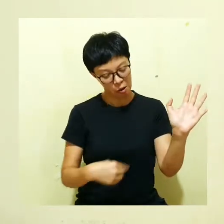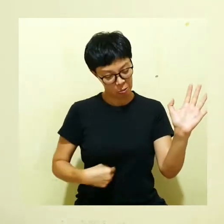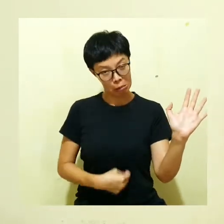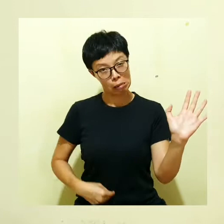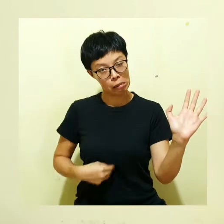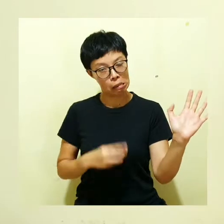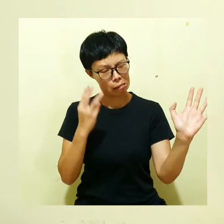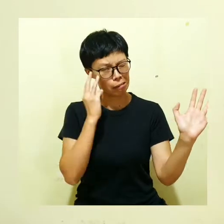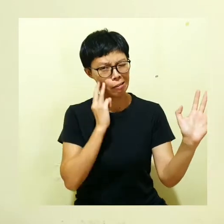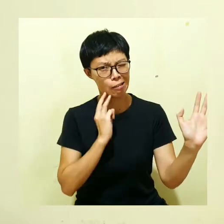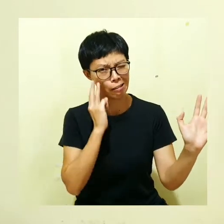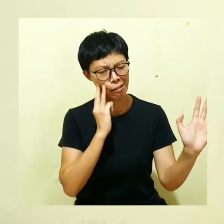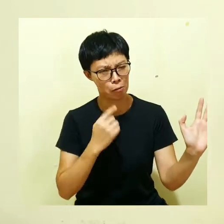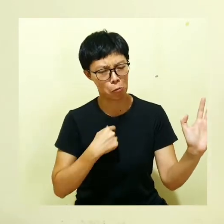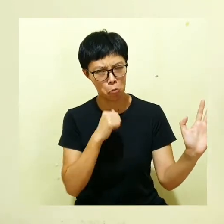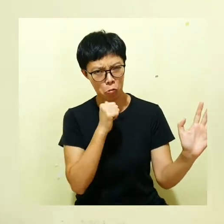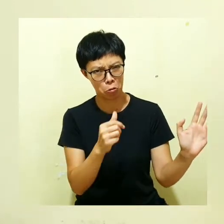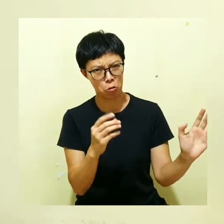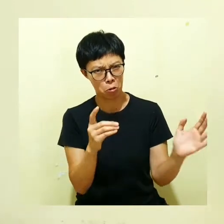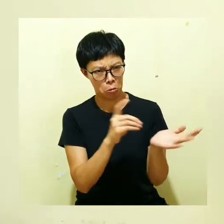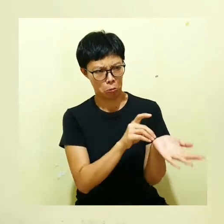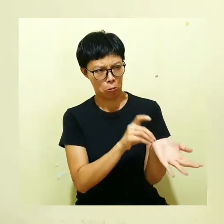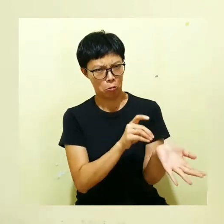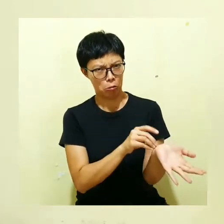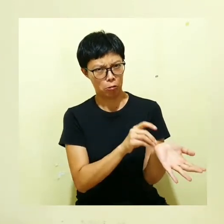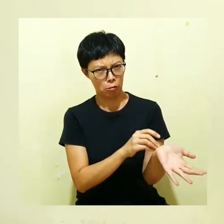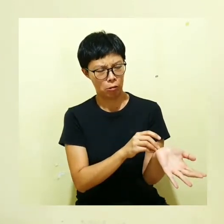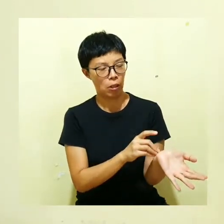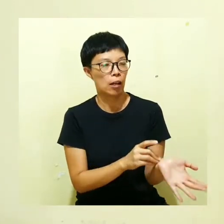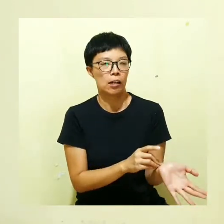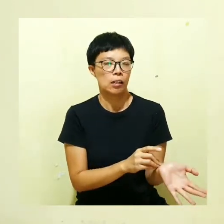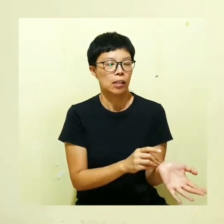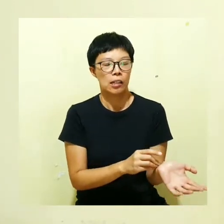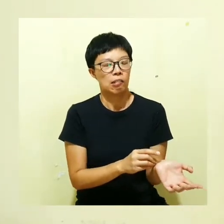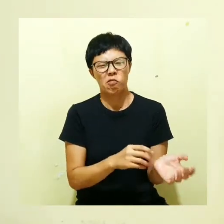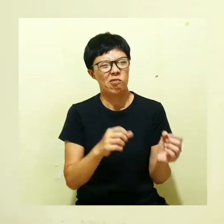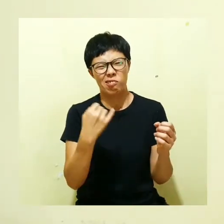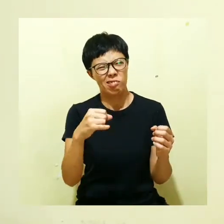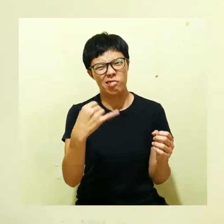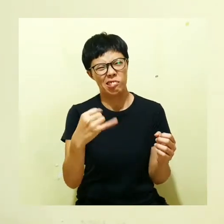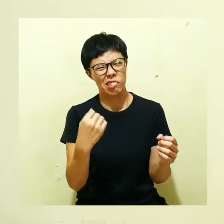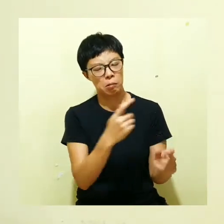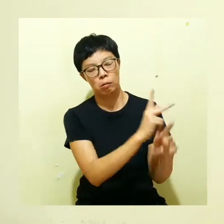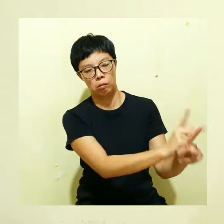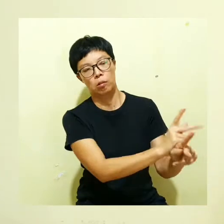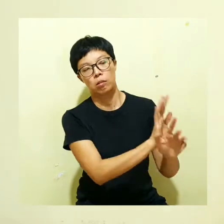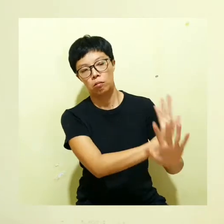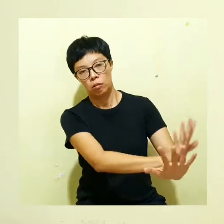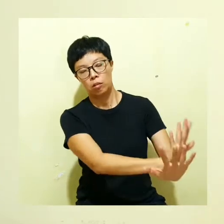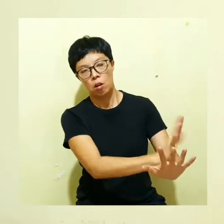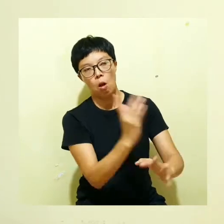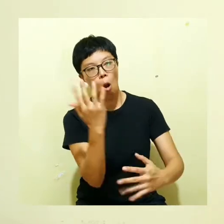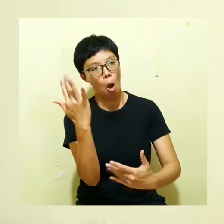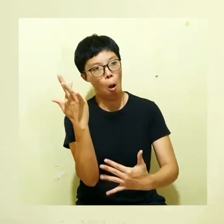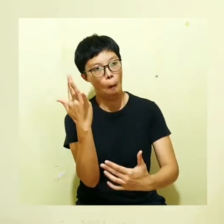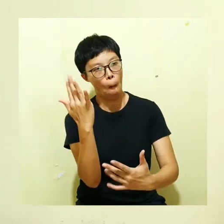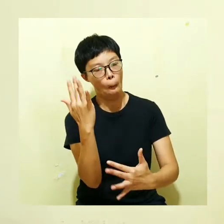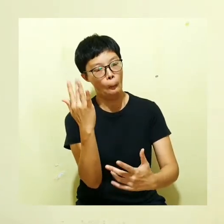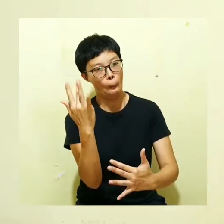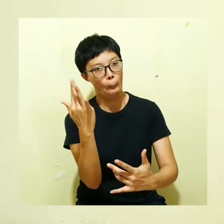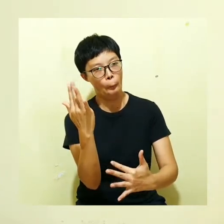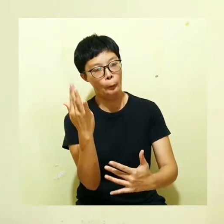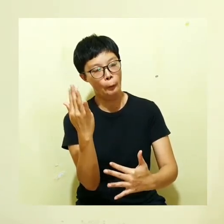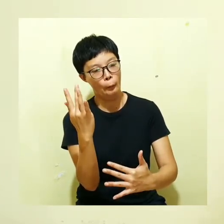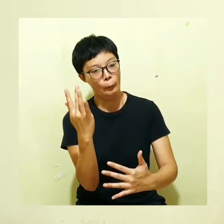是它的肺，这里是它的肠，这里是它的胃，就会流